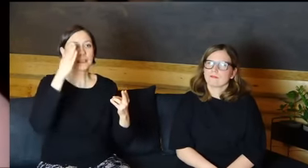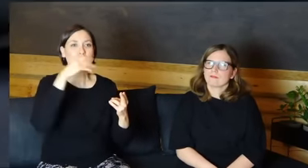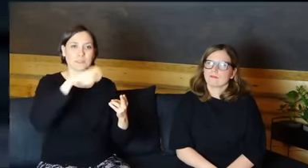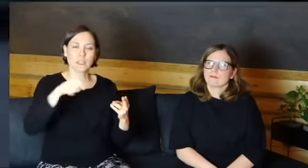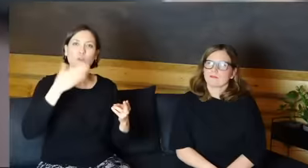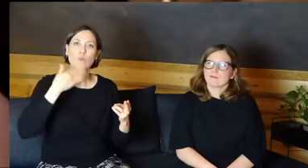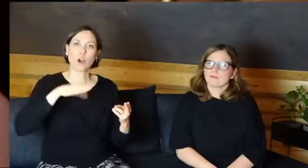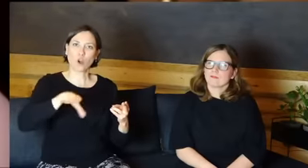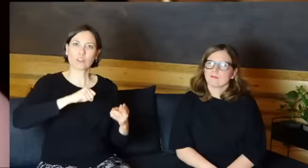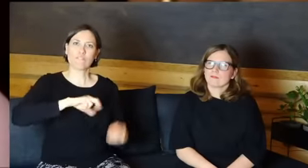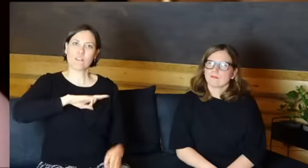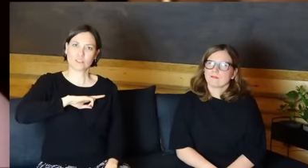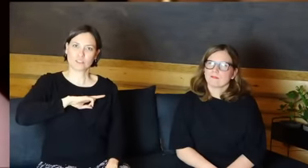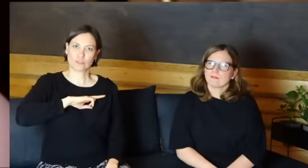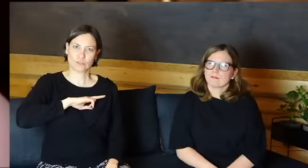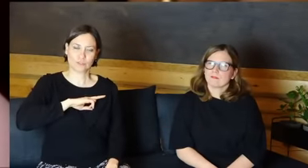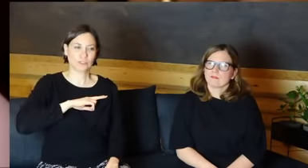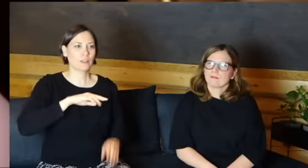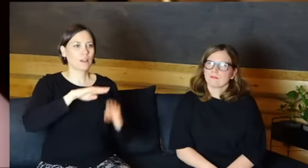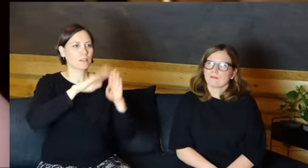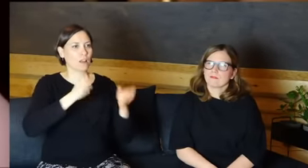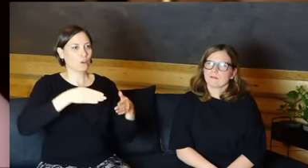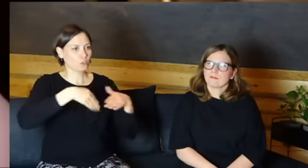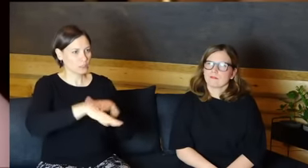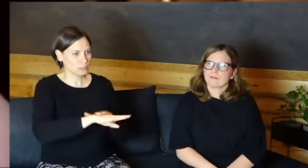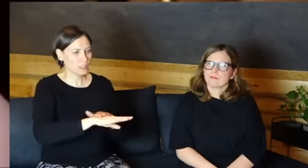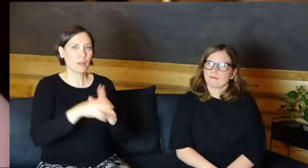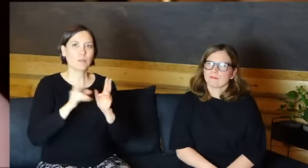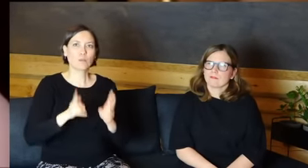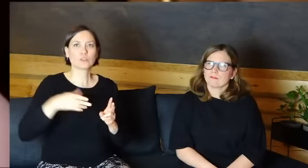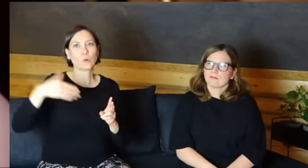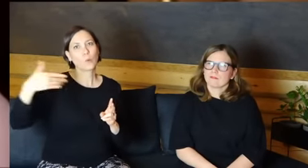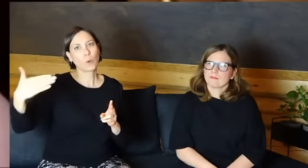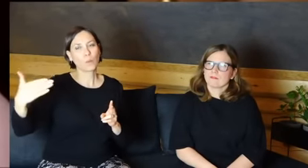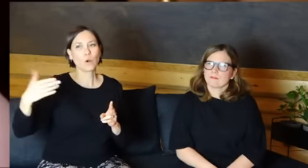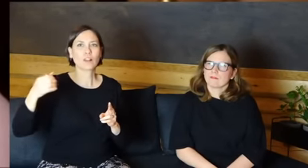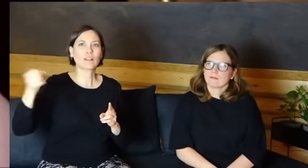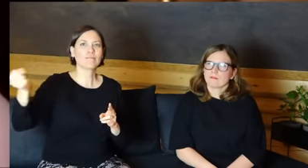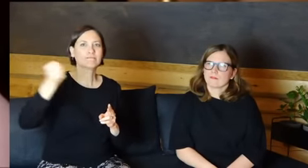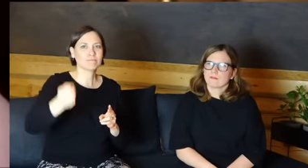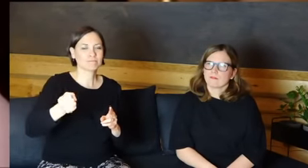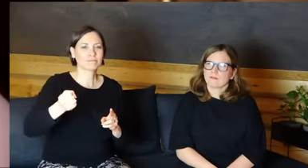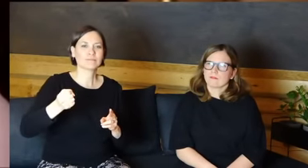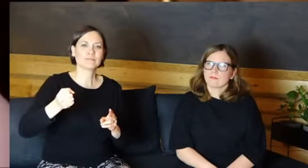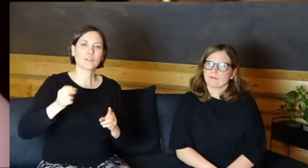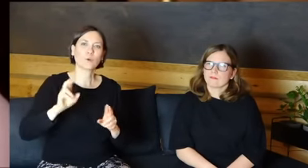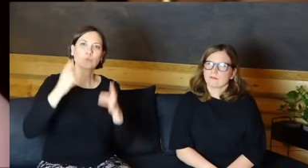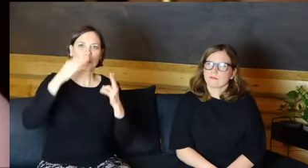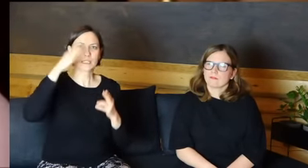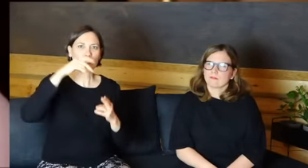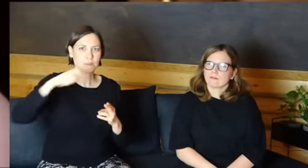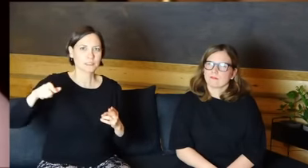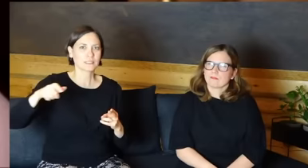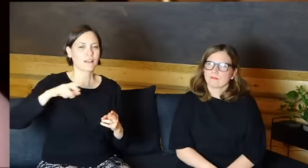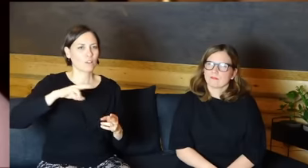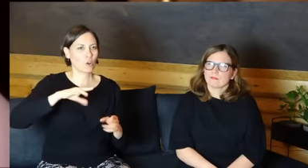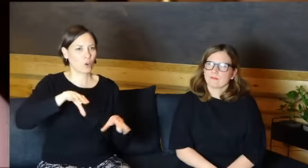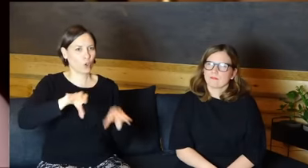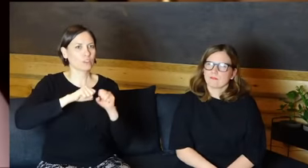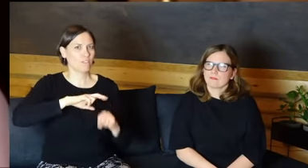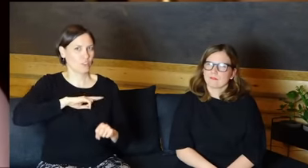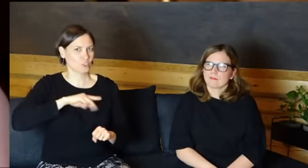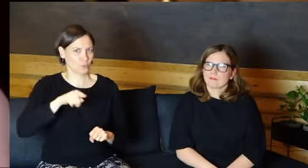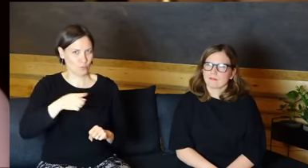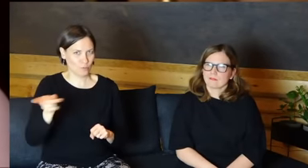on saatu sekä talon sisältä että ulkoa mukaan tähän porukkaan. Ja kolmantena, jos